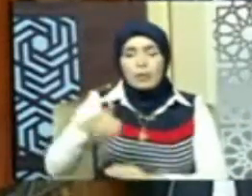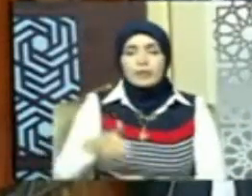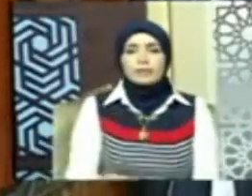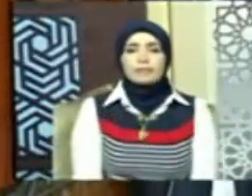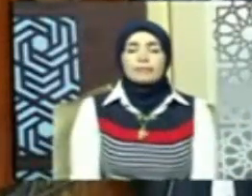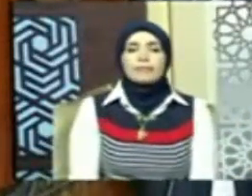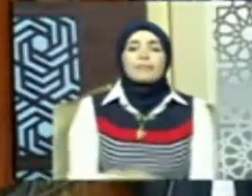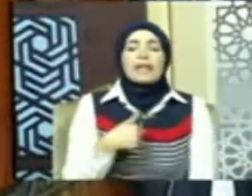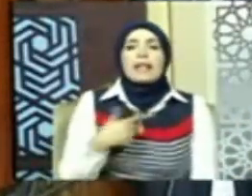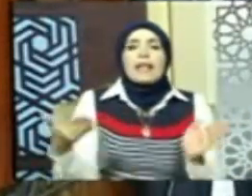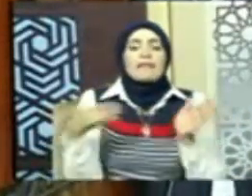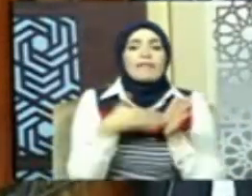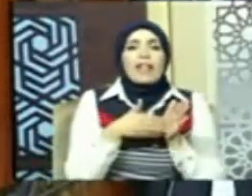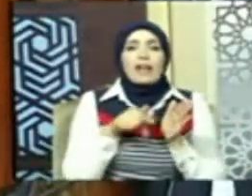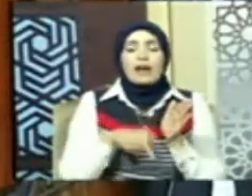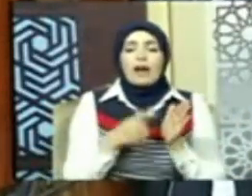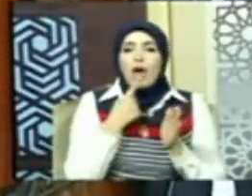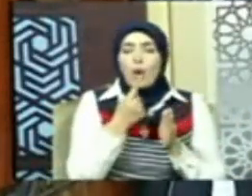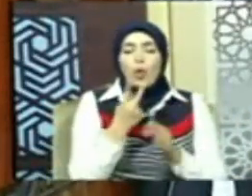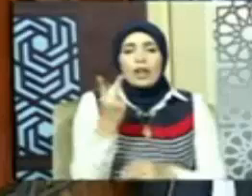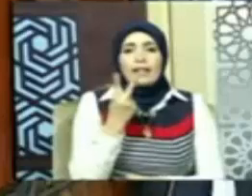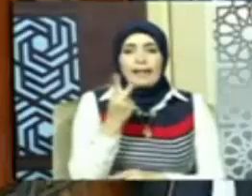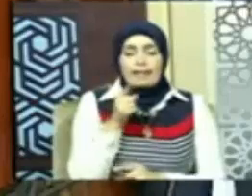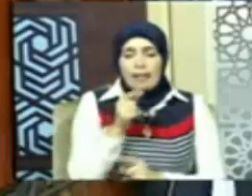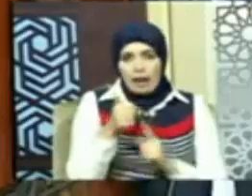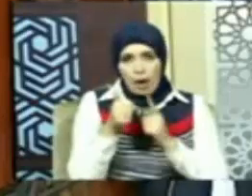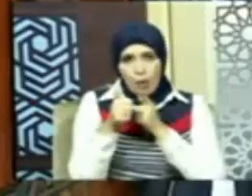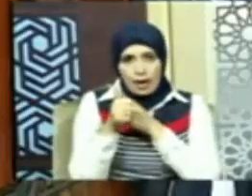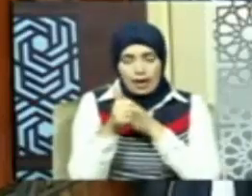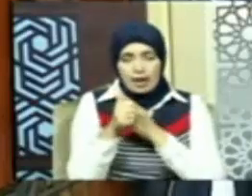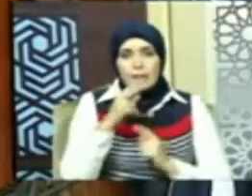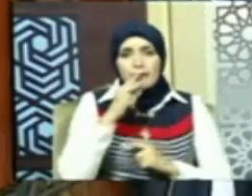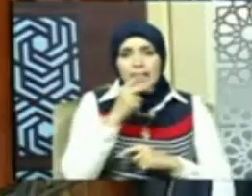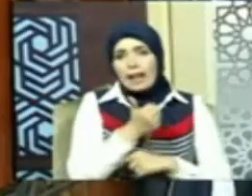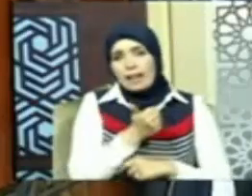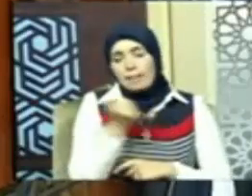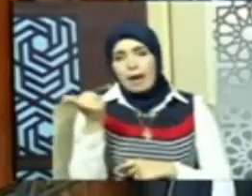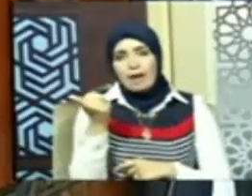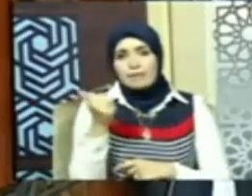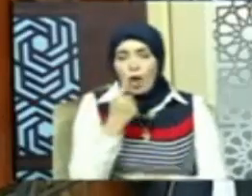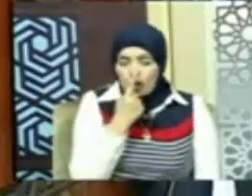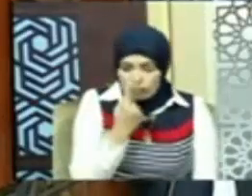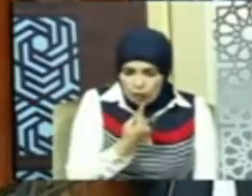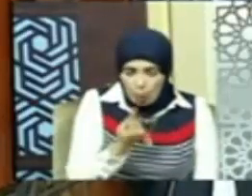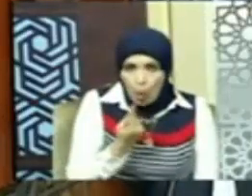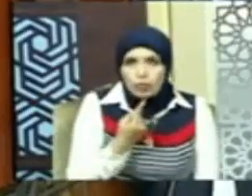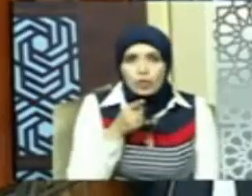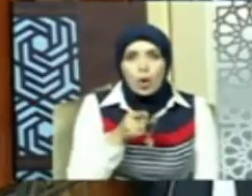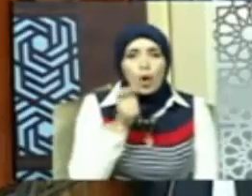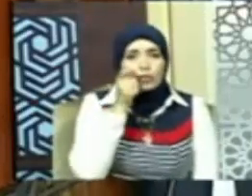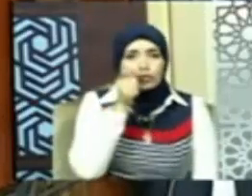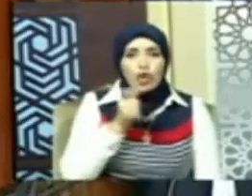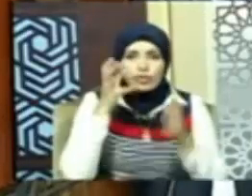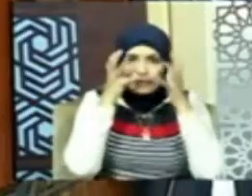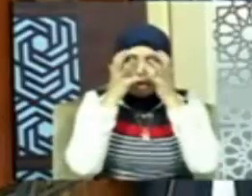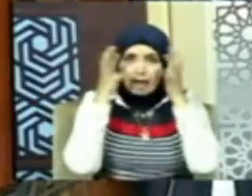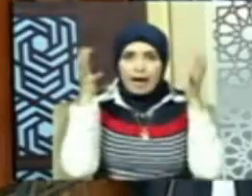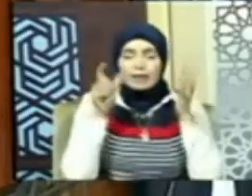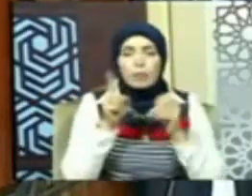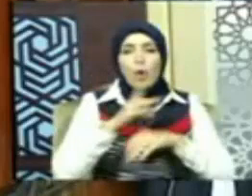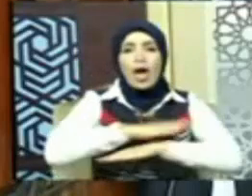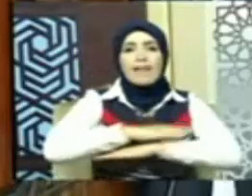ونحن نتحدث عن تواضع العالم وأدب المتعلم، لا بد أن نعيد القيم